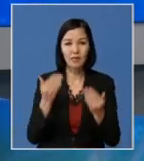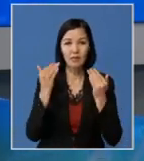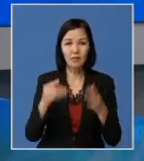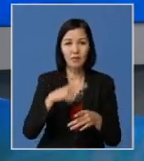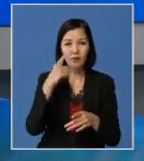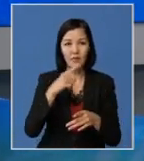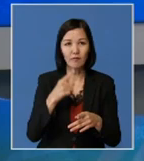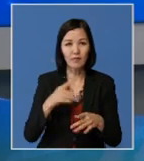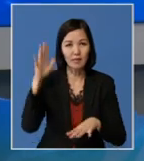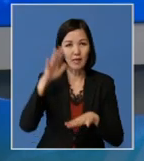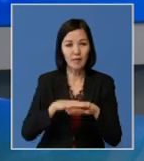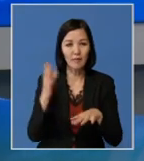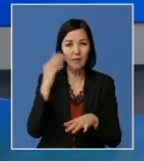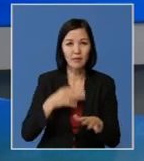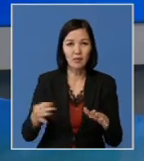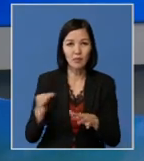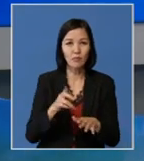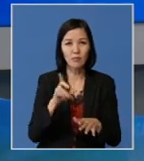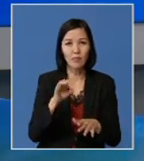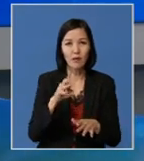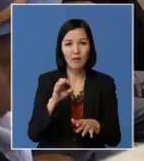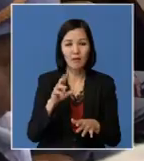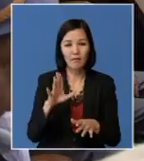аким Алматинской области Амандык Баталов.